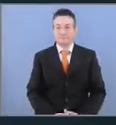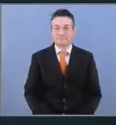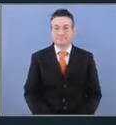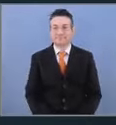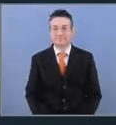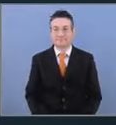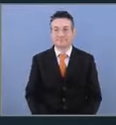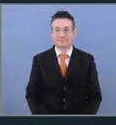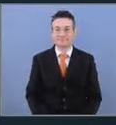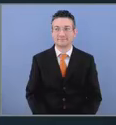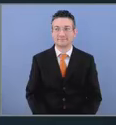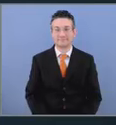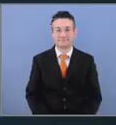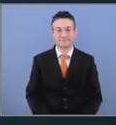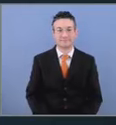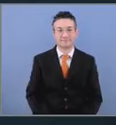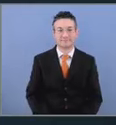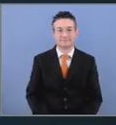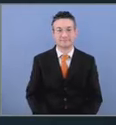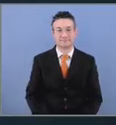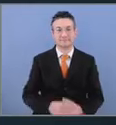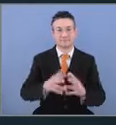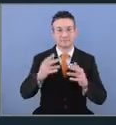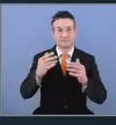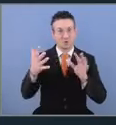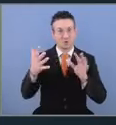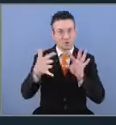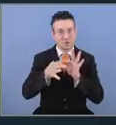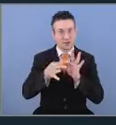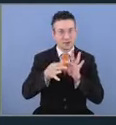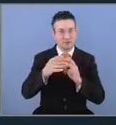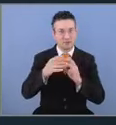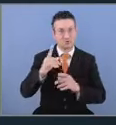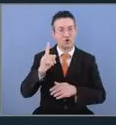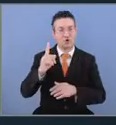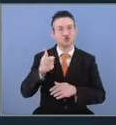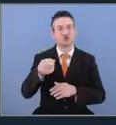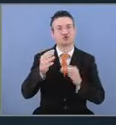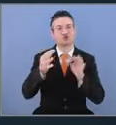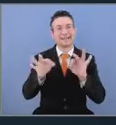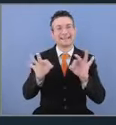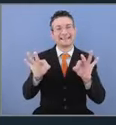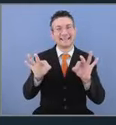Dovrebbe essere in linea. Allora, se non è in linea,